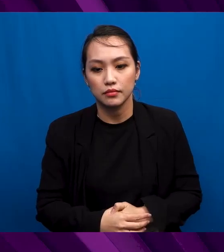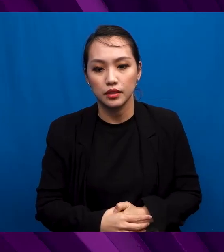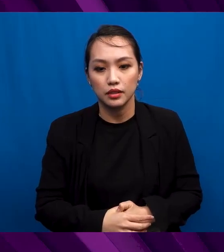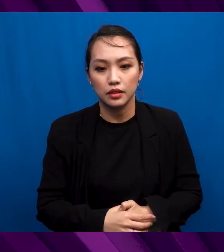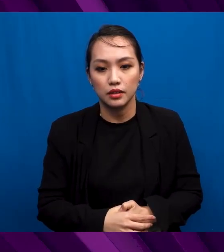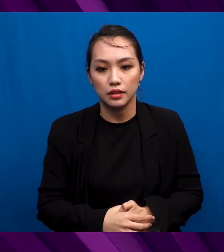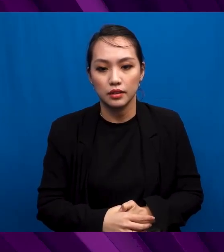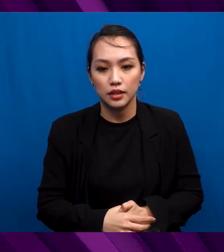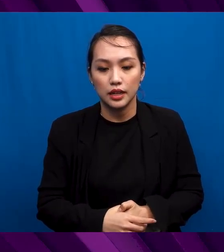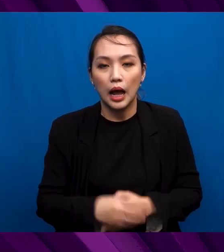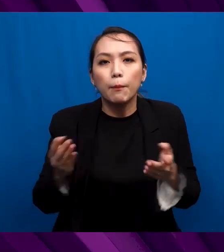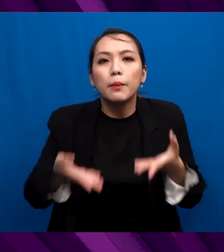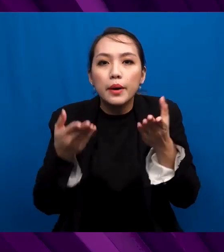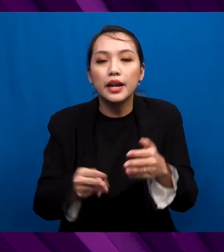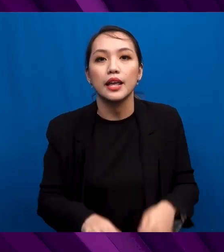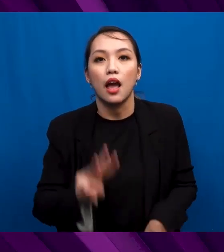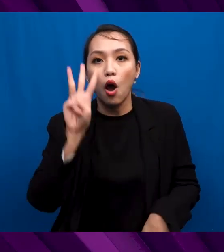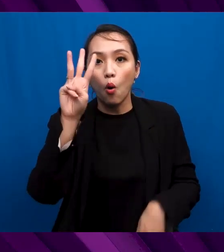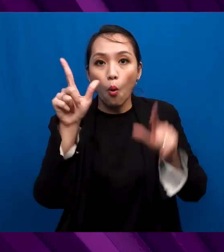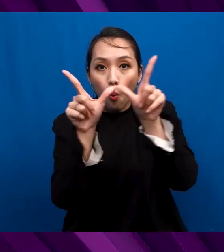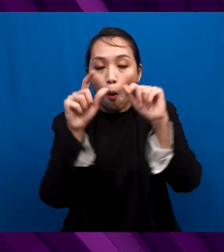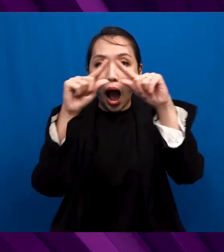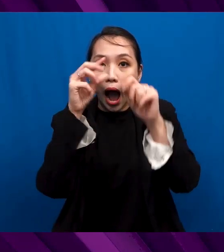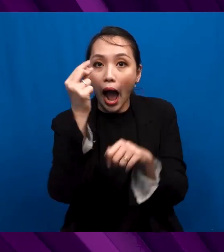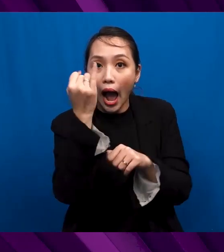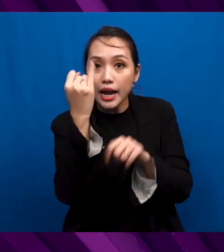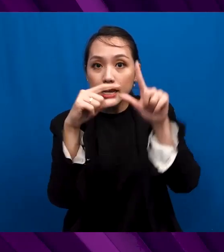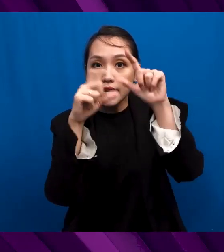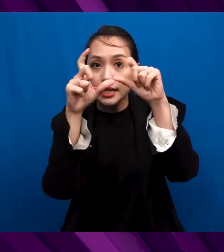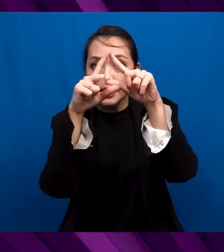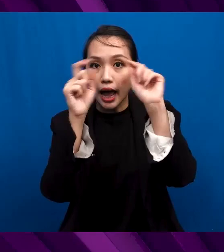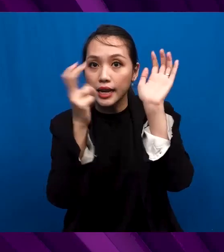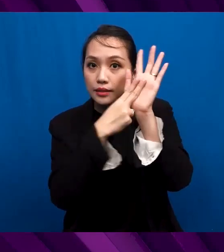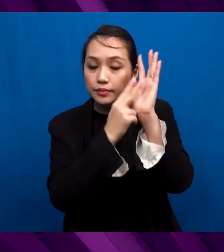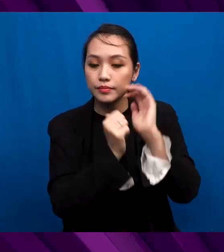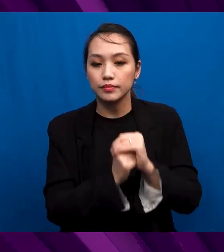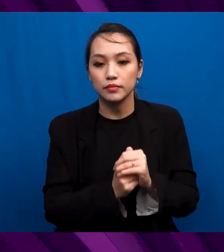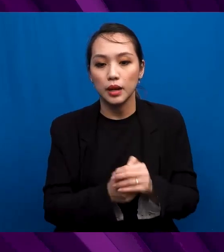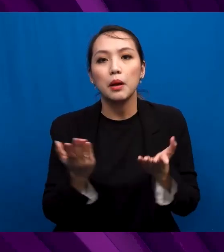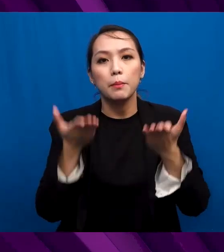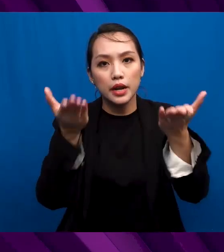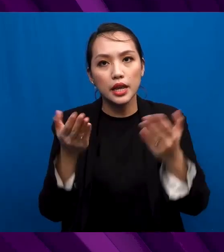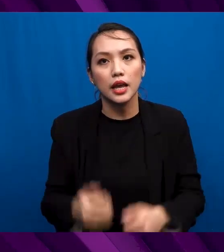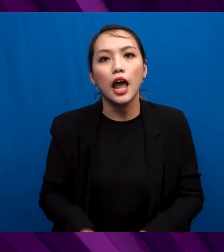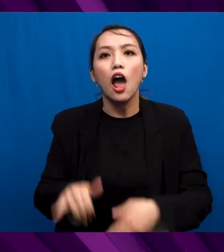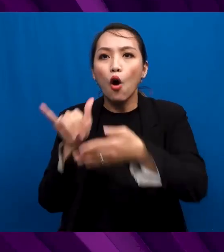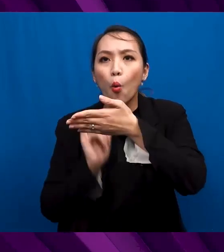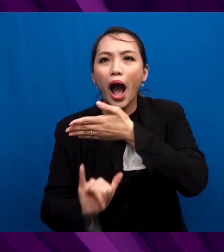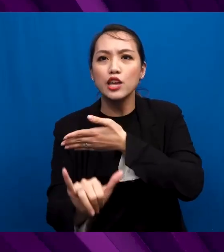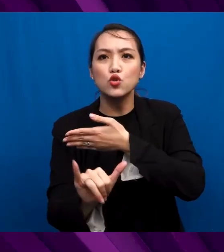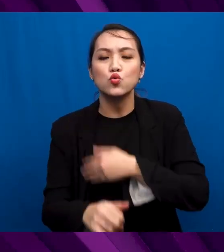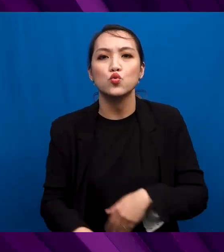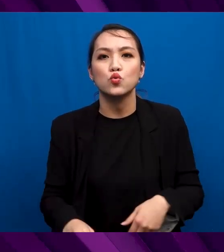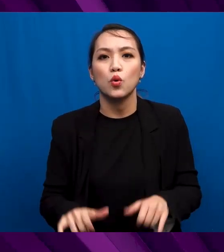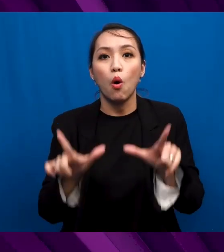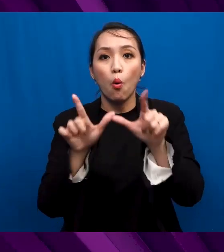Tuhan seumur hidup, waktunya dia beritahukan suatu pewahyuan atas kehidupan orang-orang yang dia pedulikan, yang dia